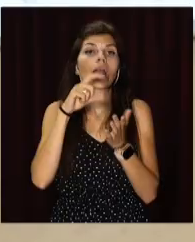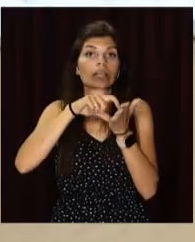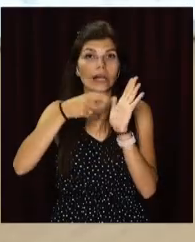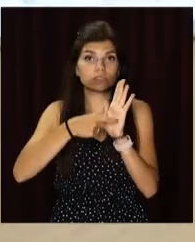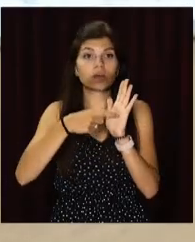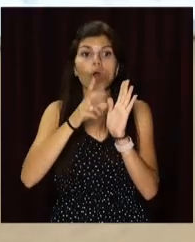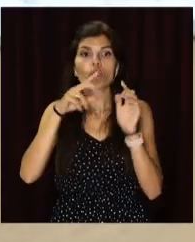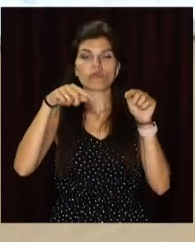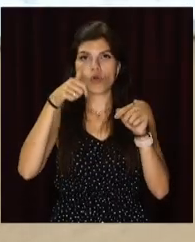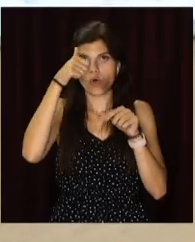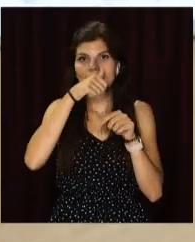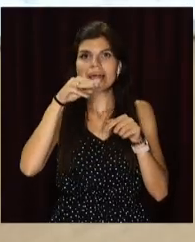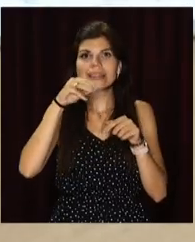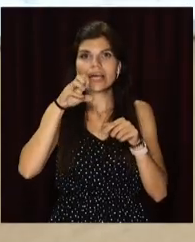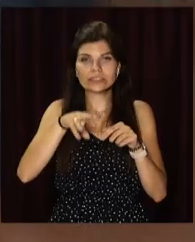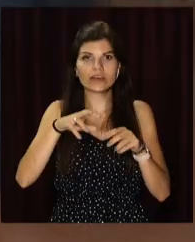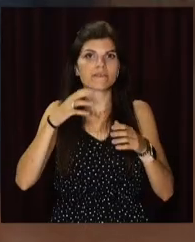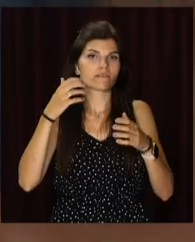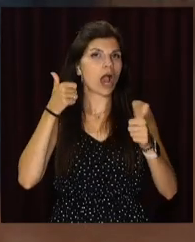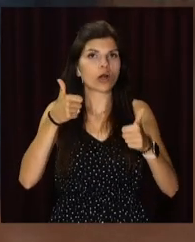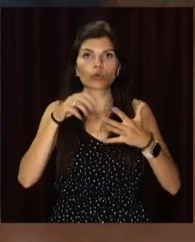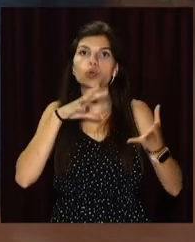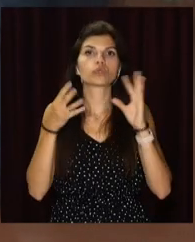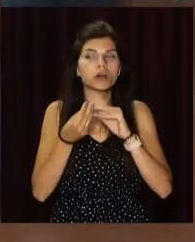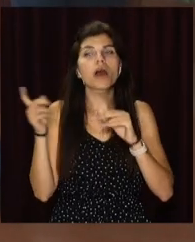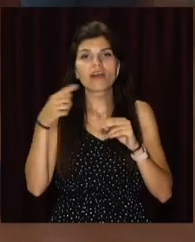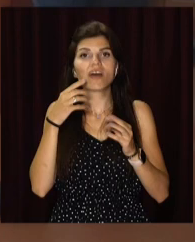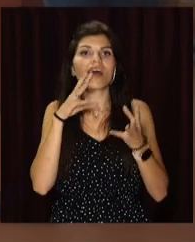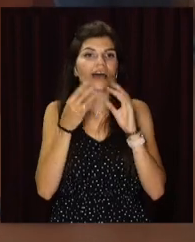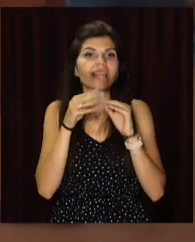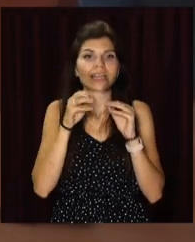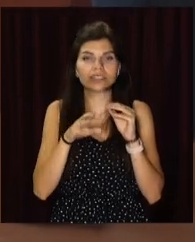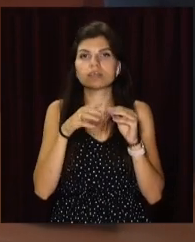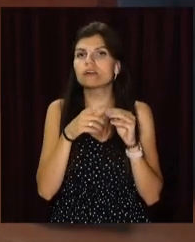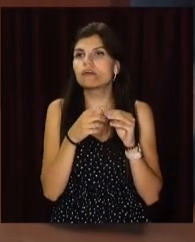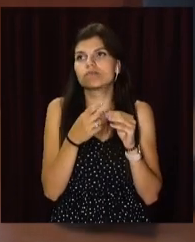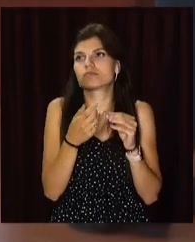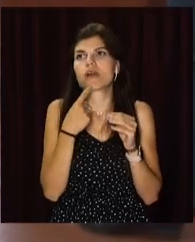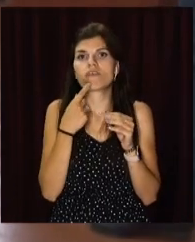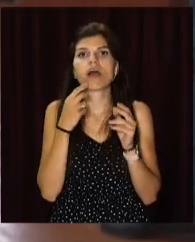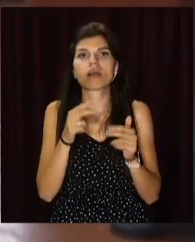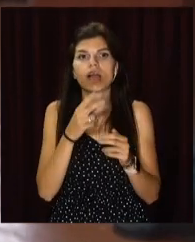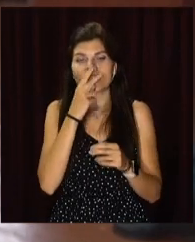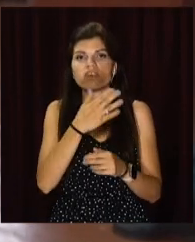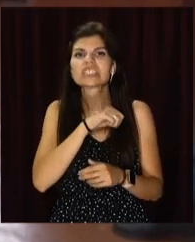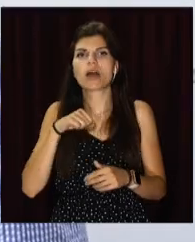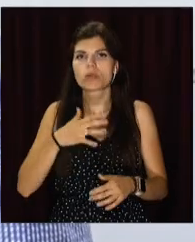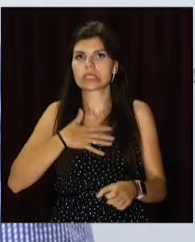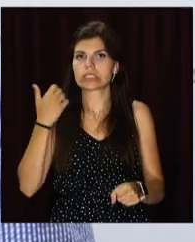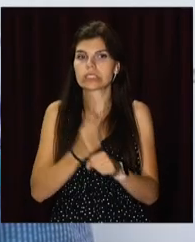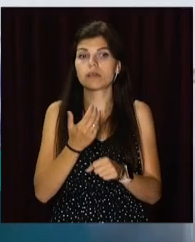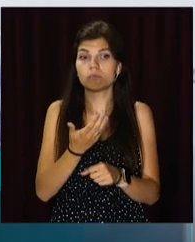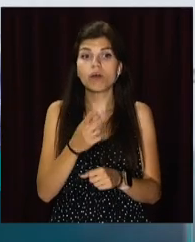хто зірвала цьогоріч тестовий джекпот. Хоча не приховують, результати тестів – не що інше, як індикатор самодисципліни.